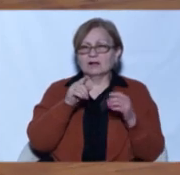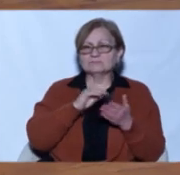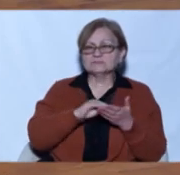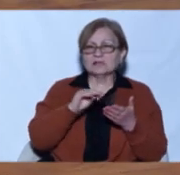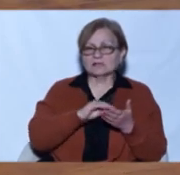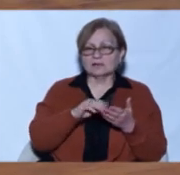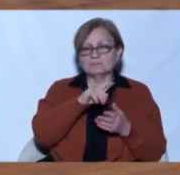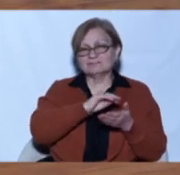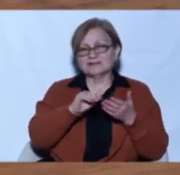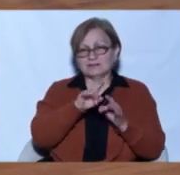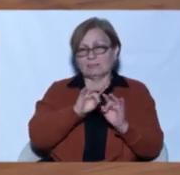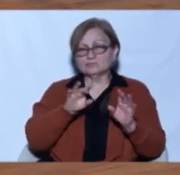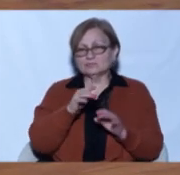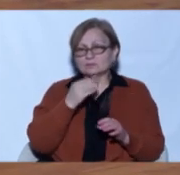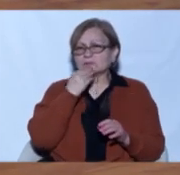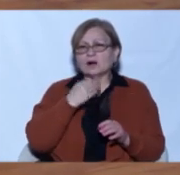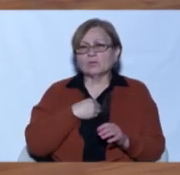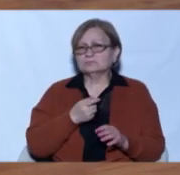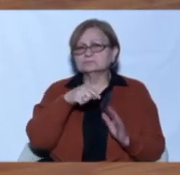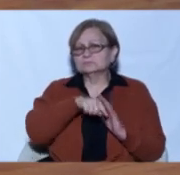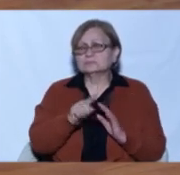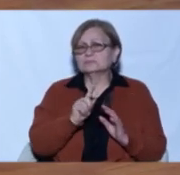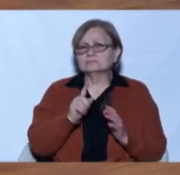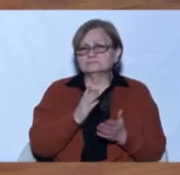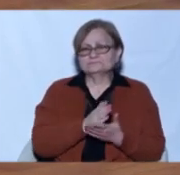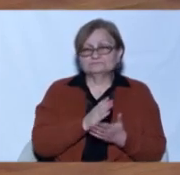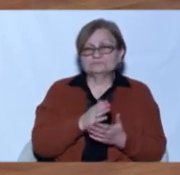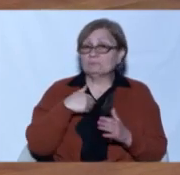იქ თავაზობთ ასეთ